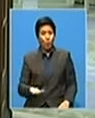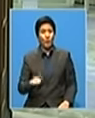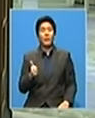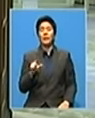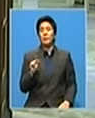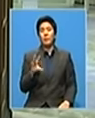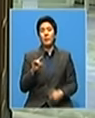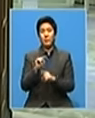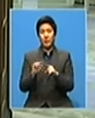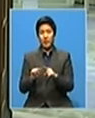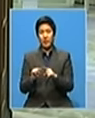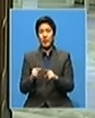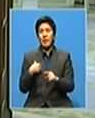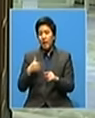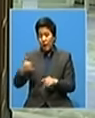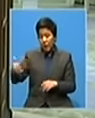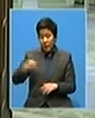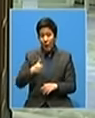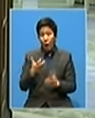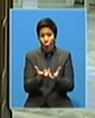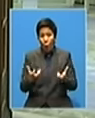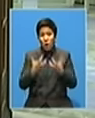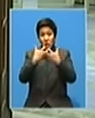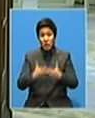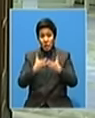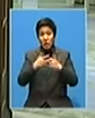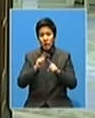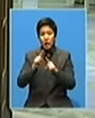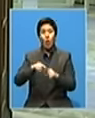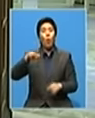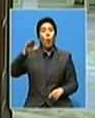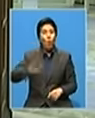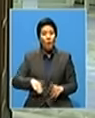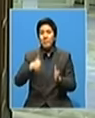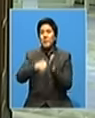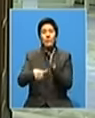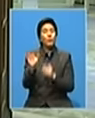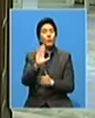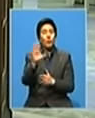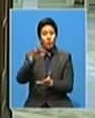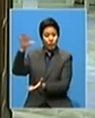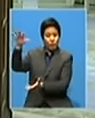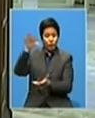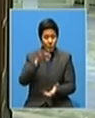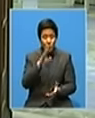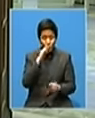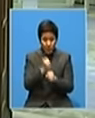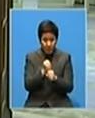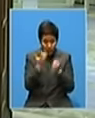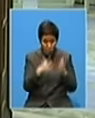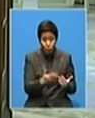25และการยกเว้นอากรขาเข้าสำหรับเครื่องจักรวัตถุดิบและวัสดุจำเป็นสำหรับการผลิตเพื่อการส่งออกอีกด้วยนะ